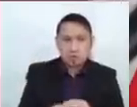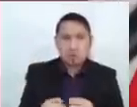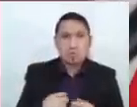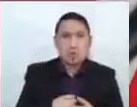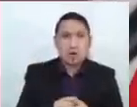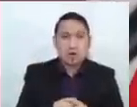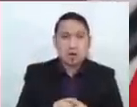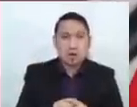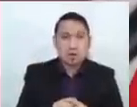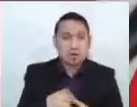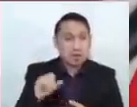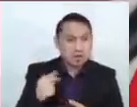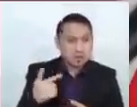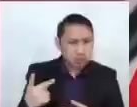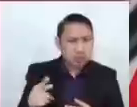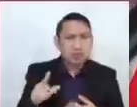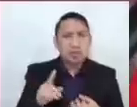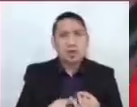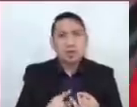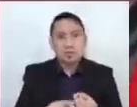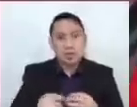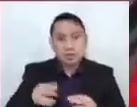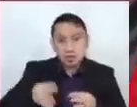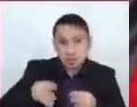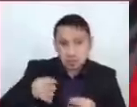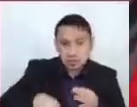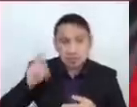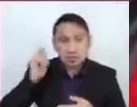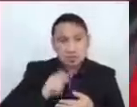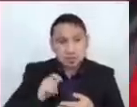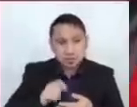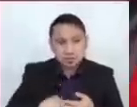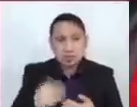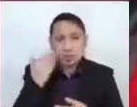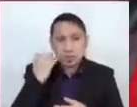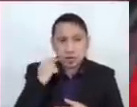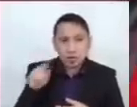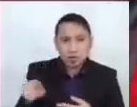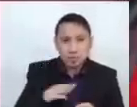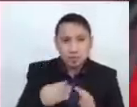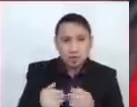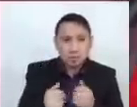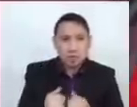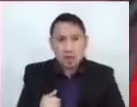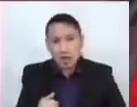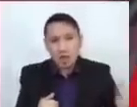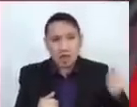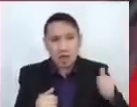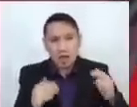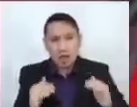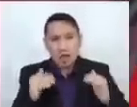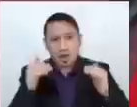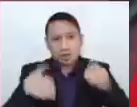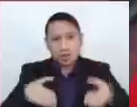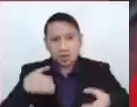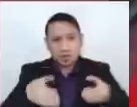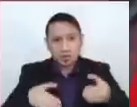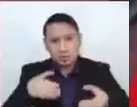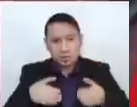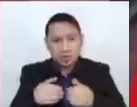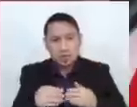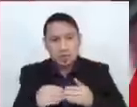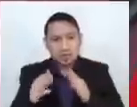Solicitor General ka, qualified ka na maging Supreme Court Justice. Mm-mm. Sabi ko, siyempre, alangan naman sabi ko, ayaw ko.